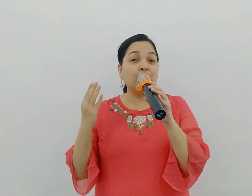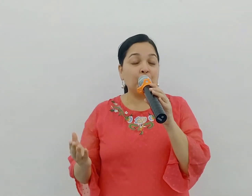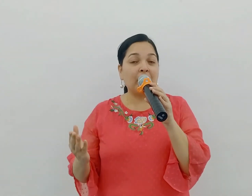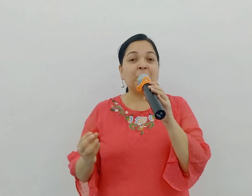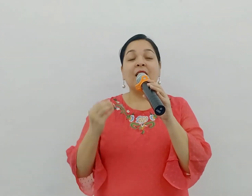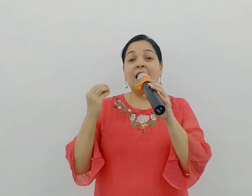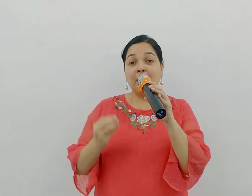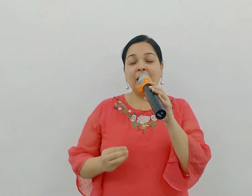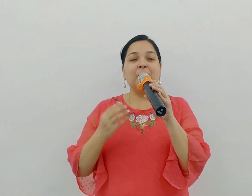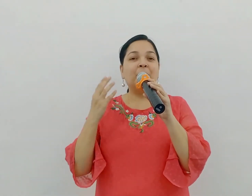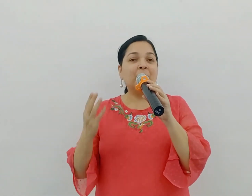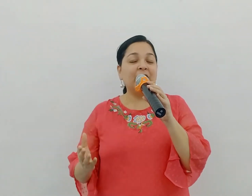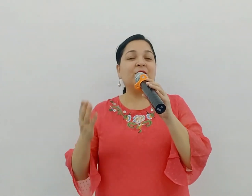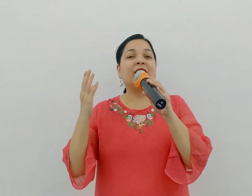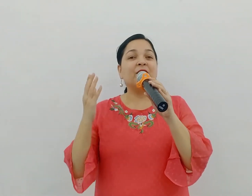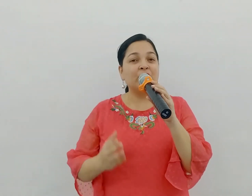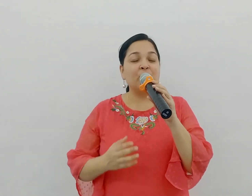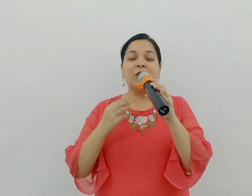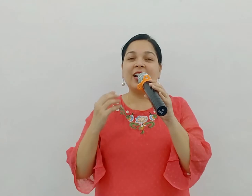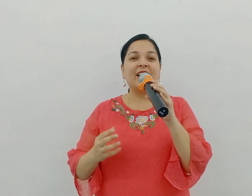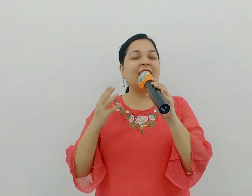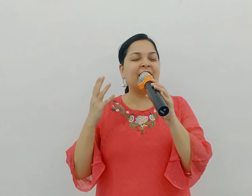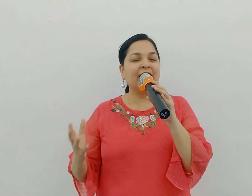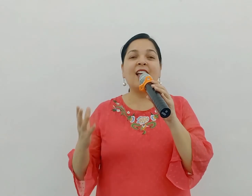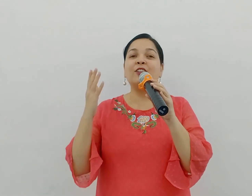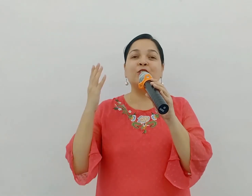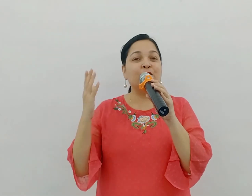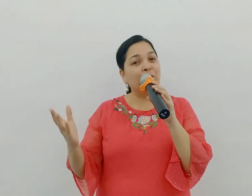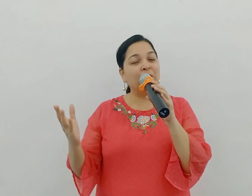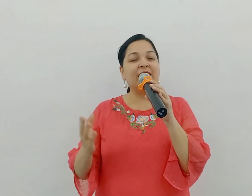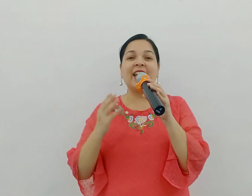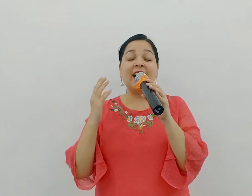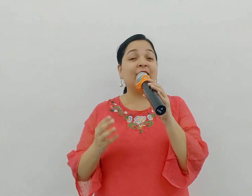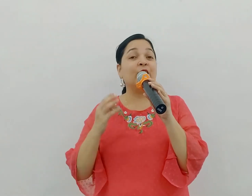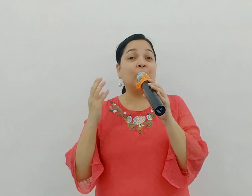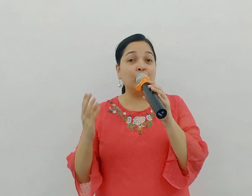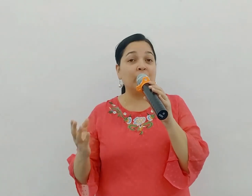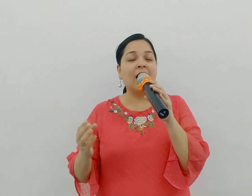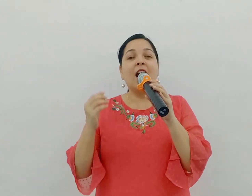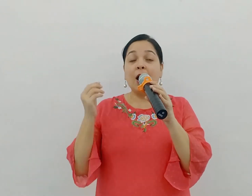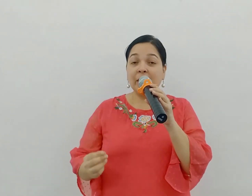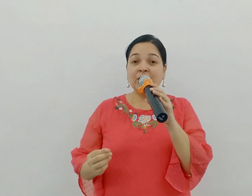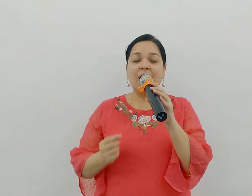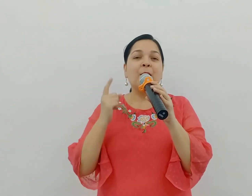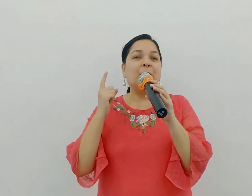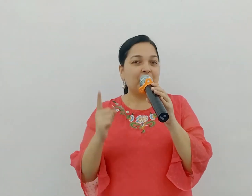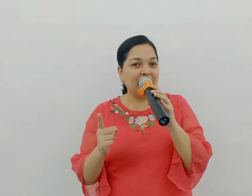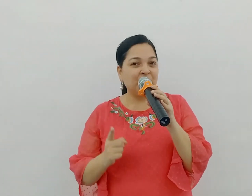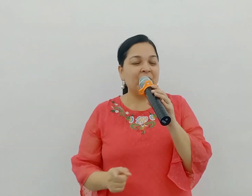के रूप में, हमें परमेश्वर के वचन को करना कितना जरूरी है। हालेलुया।